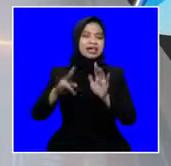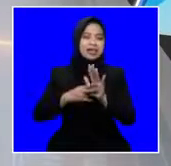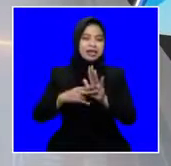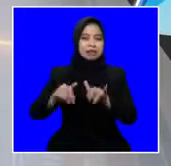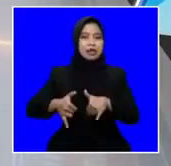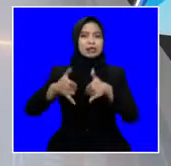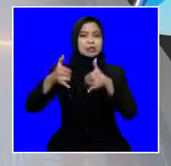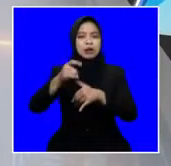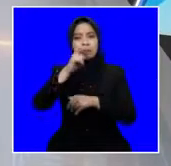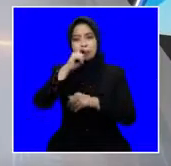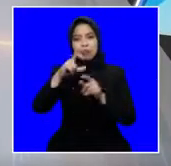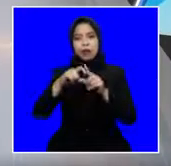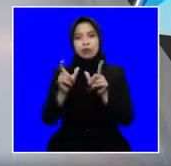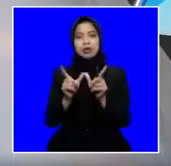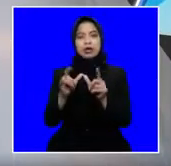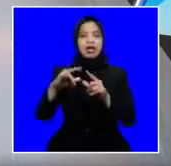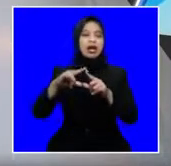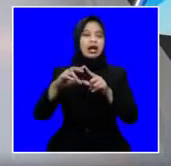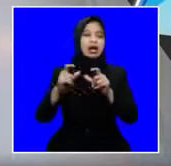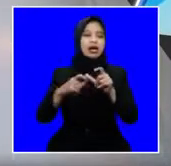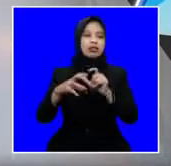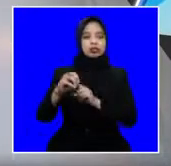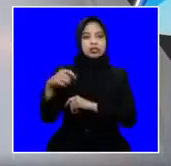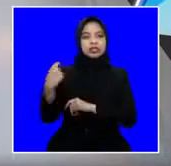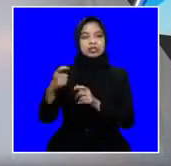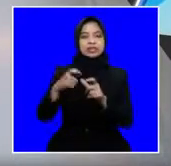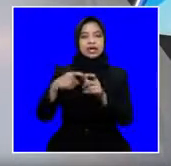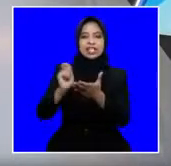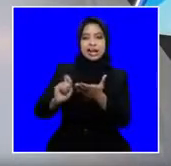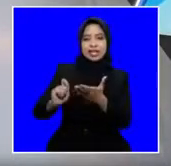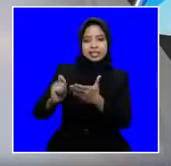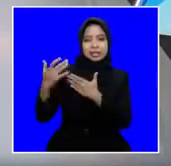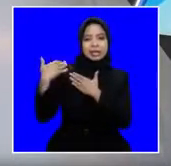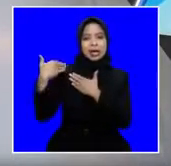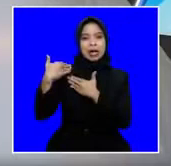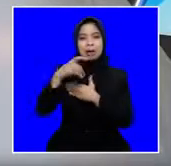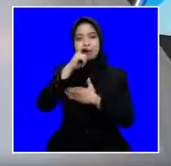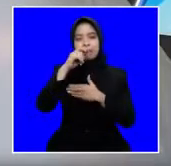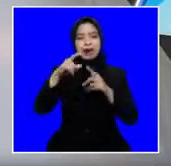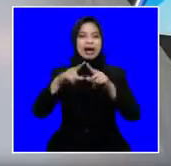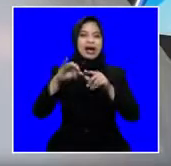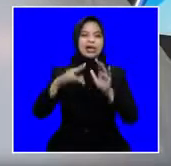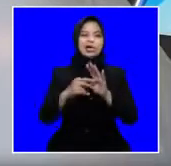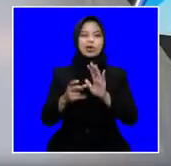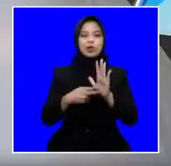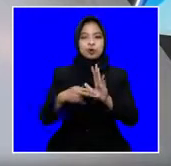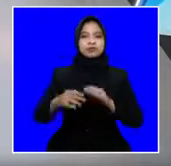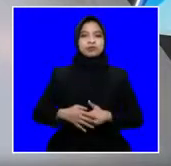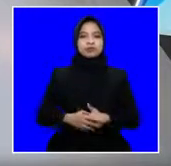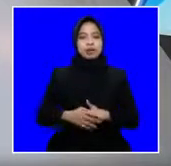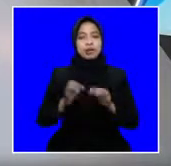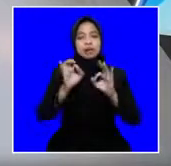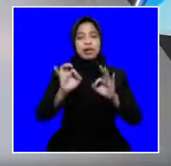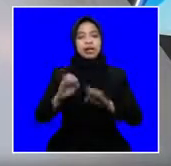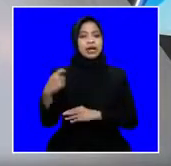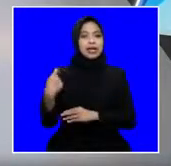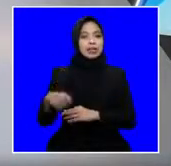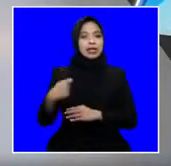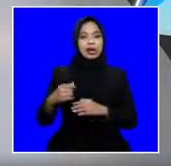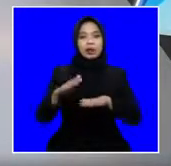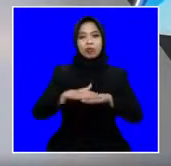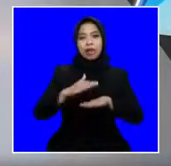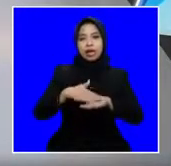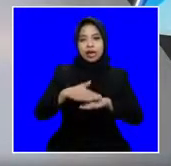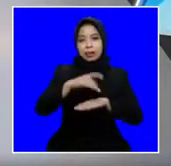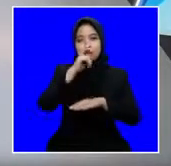LPDP, Bapak Dwi Larso, Sekretaris Jenderal Kementerian Pendidikan dan Kebudayaan, Bapak Ainun Naim, Dirjen Pendidikan Tinggi Kementerian dan